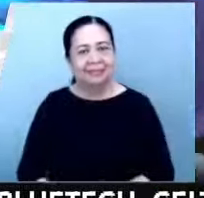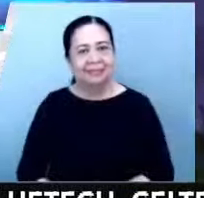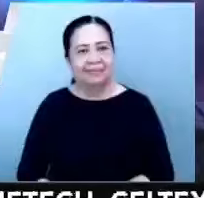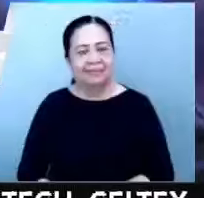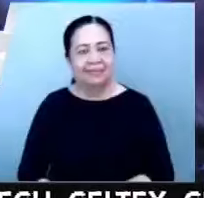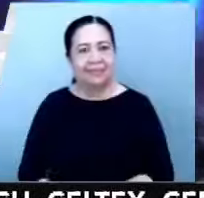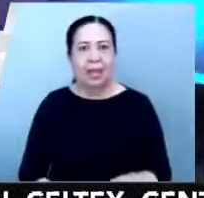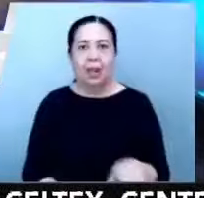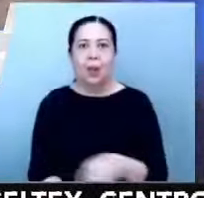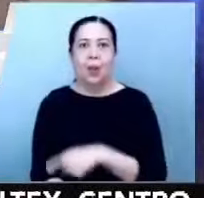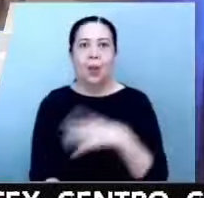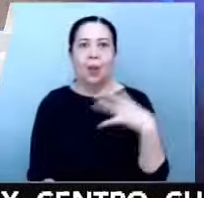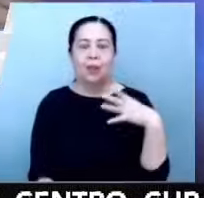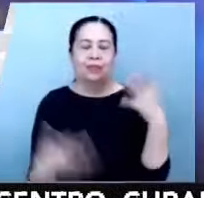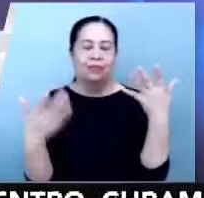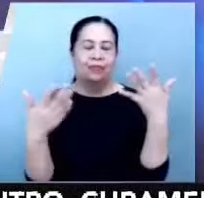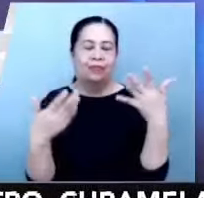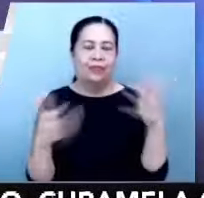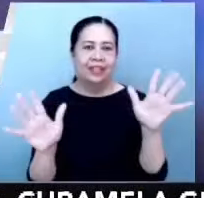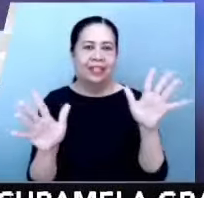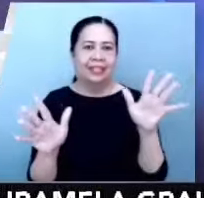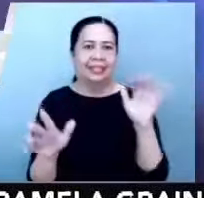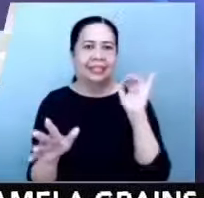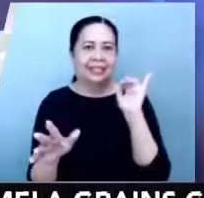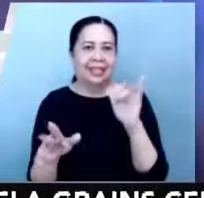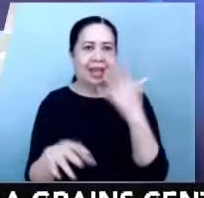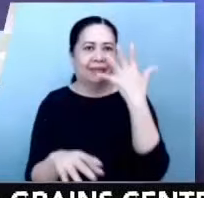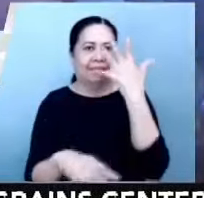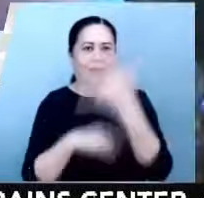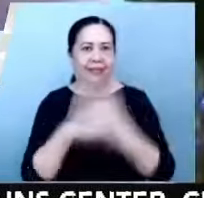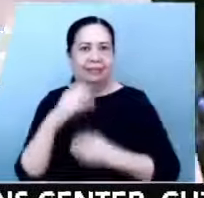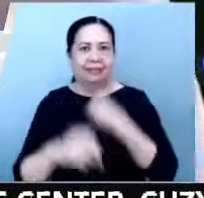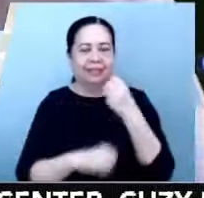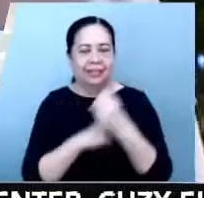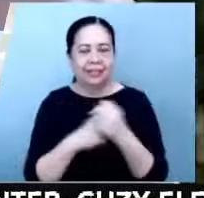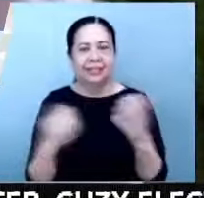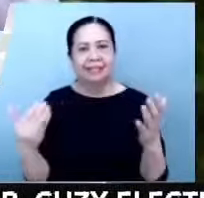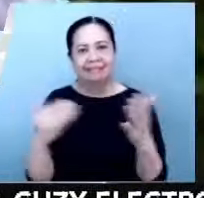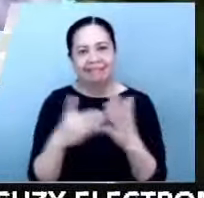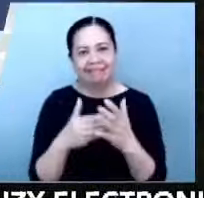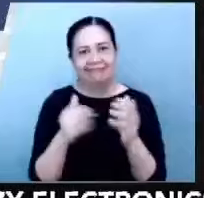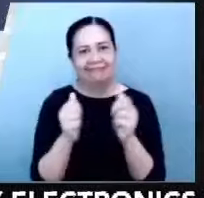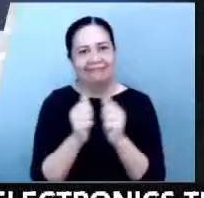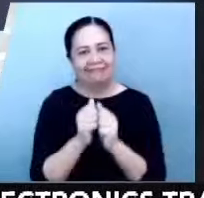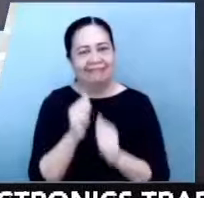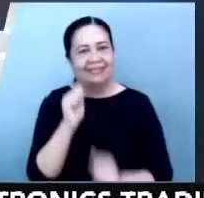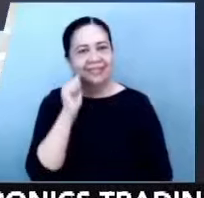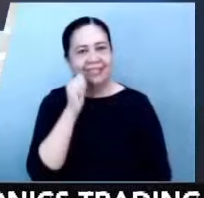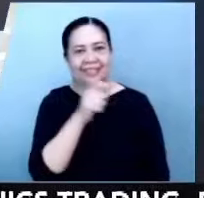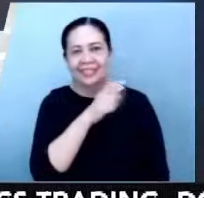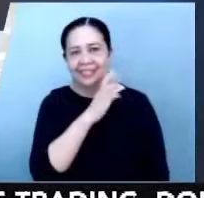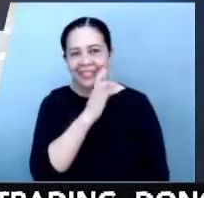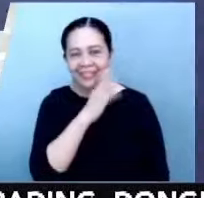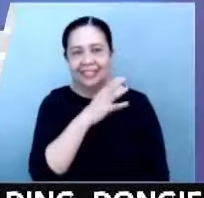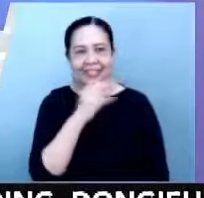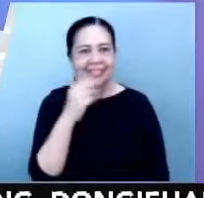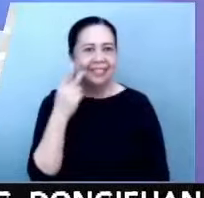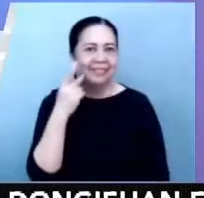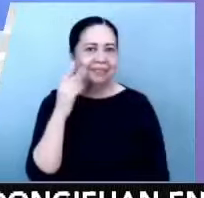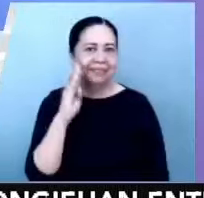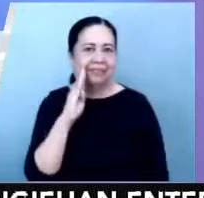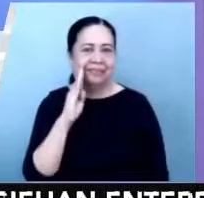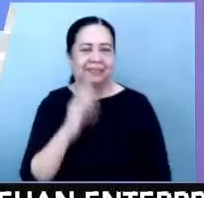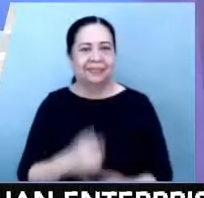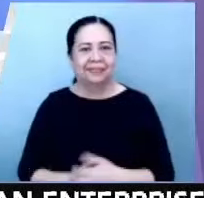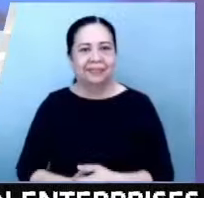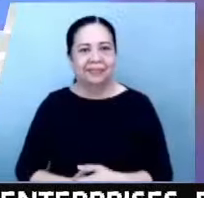over! Dahil after 5 years, muling magsasama sina Alden Richards at Kathryn Bernardo.